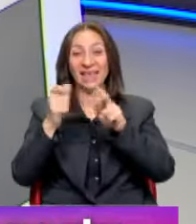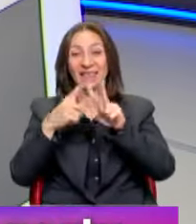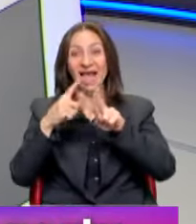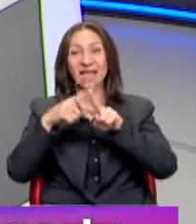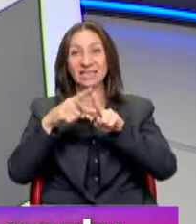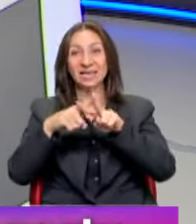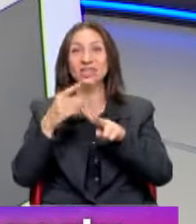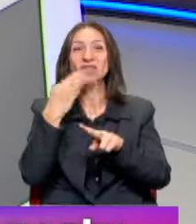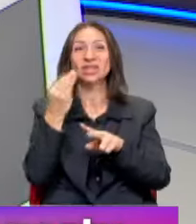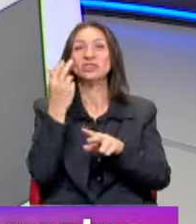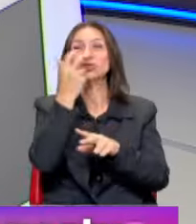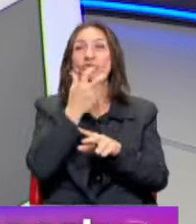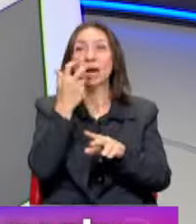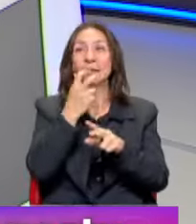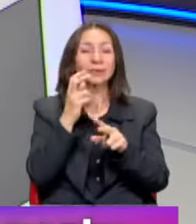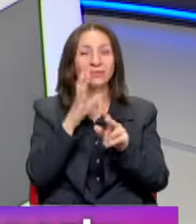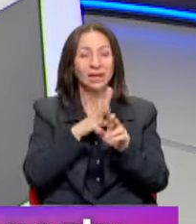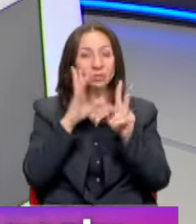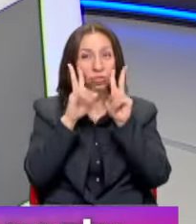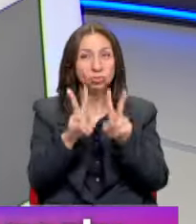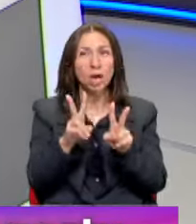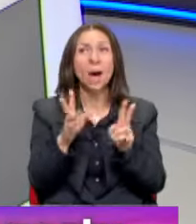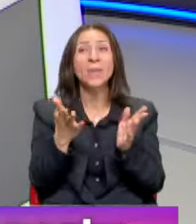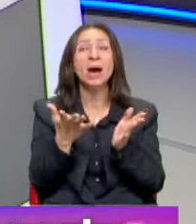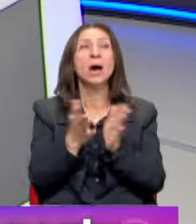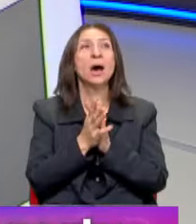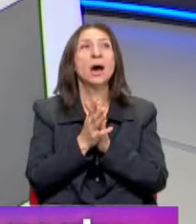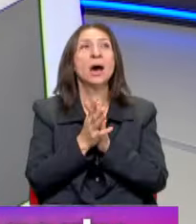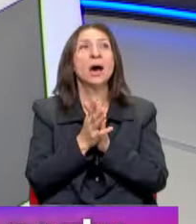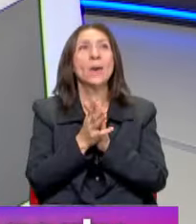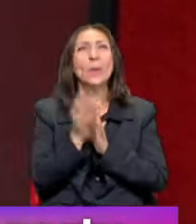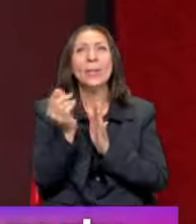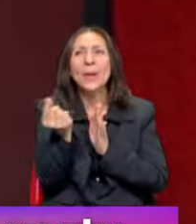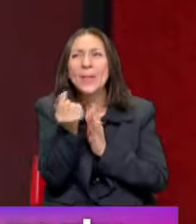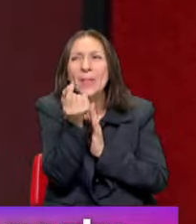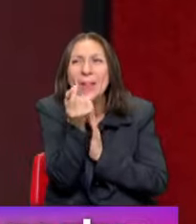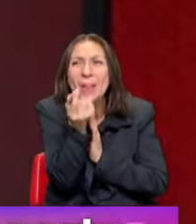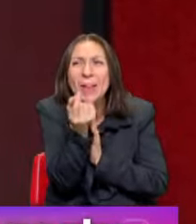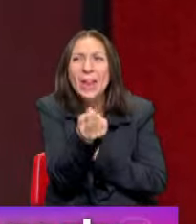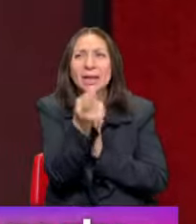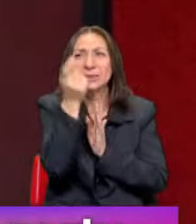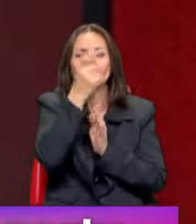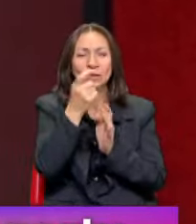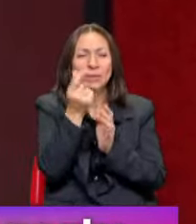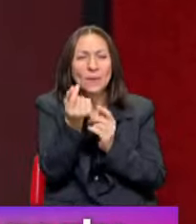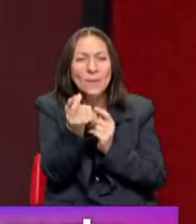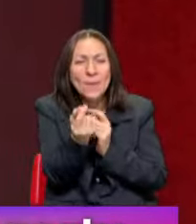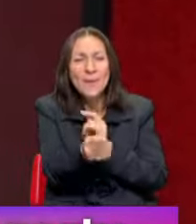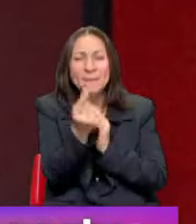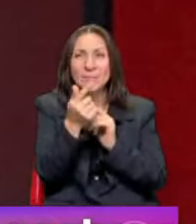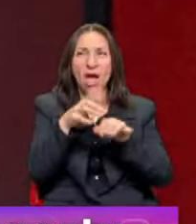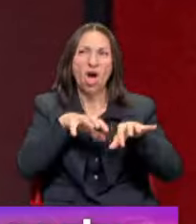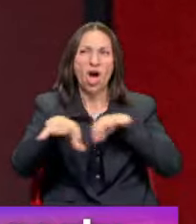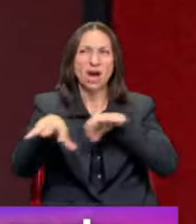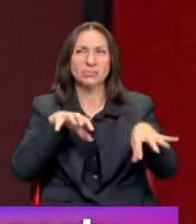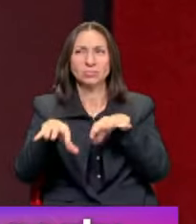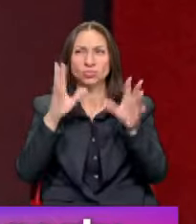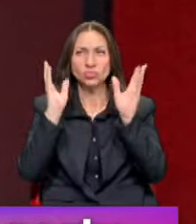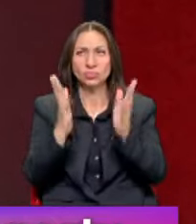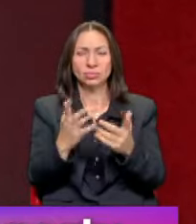söylerken görmüştük ama o kadar böyle zerre halinde ki Türkiye'de Siyasette bir kutuplaşma